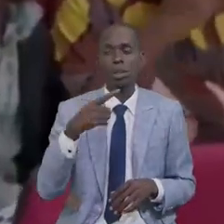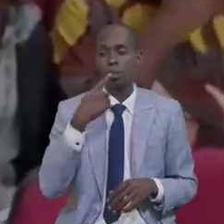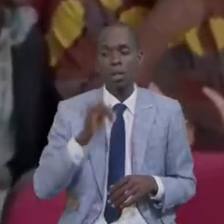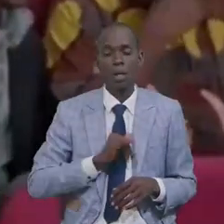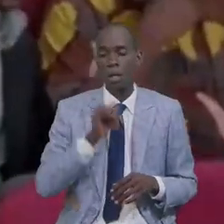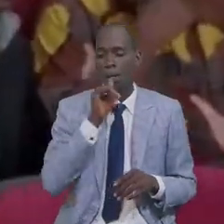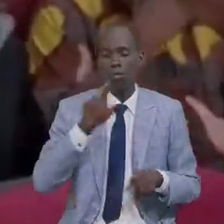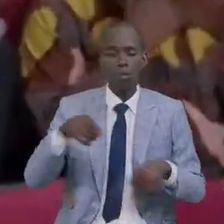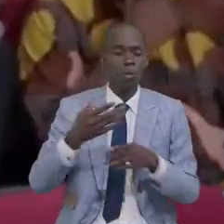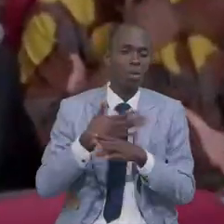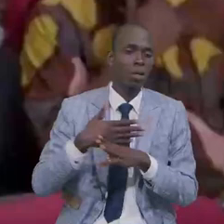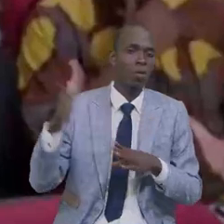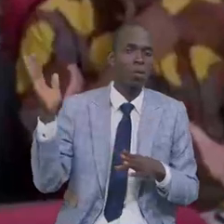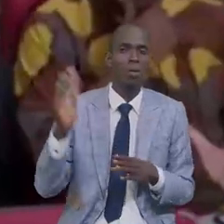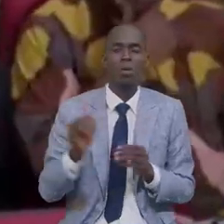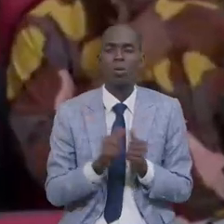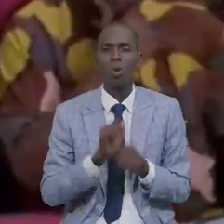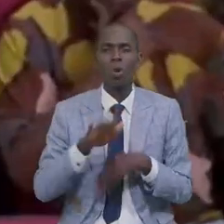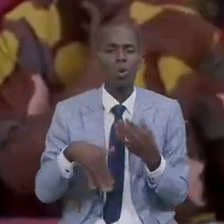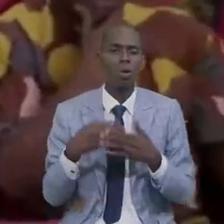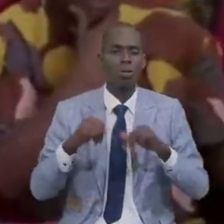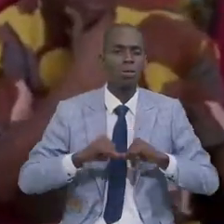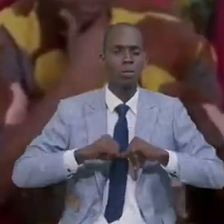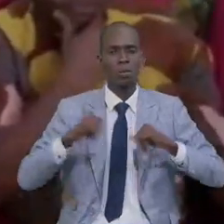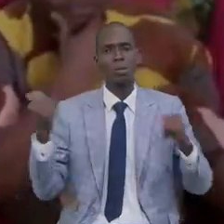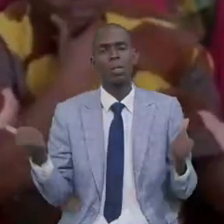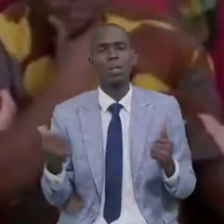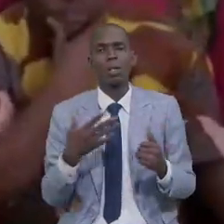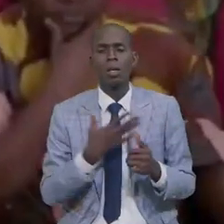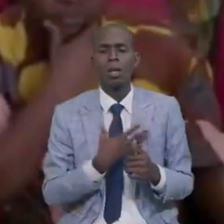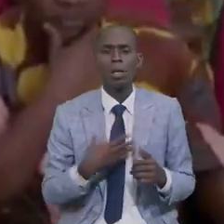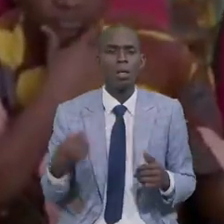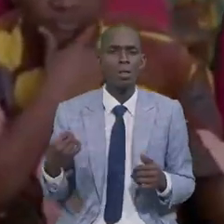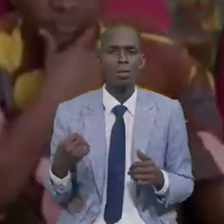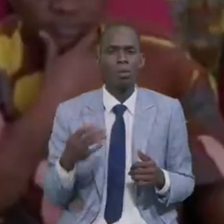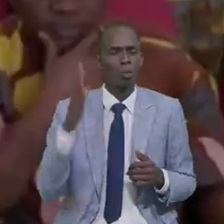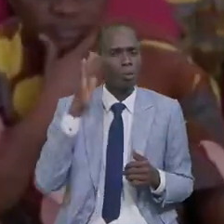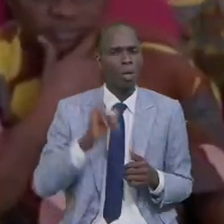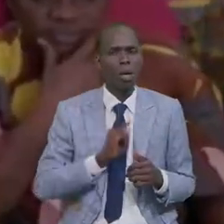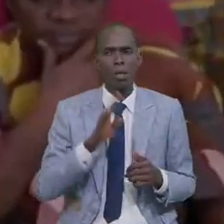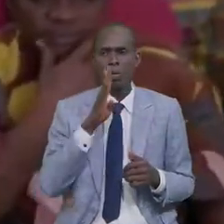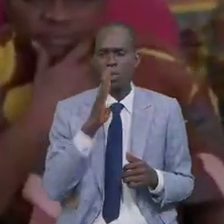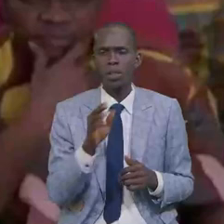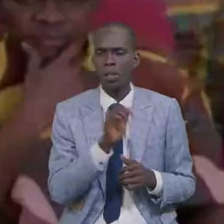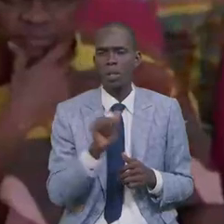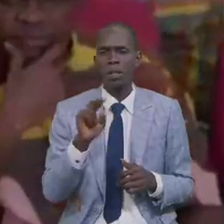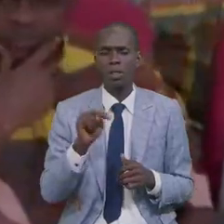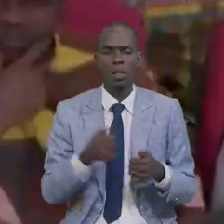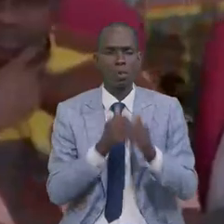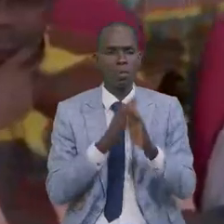dit, je vais pécher avec tout ce reniement. Est-ce que je peux être un